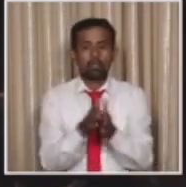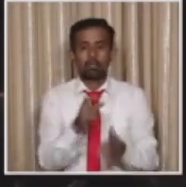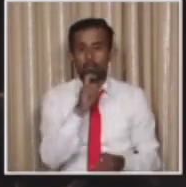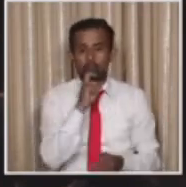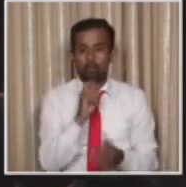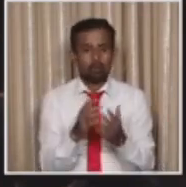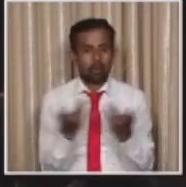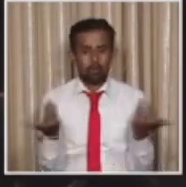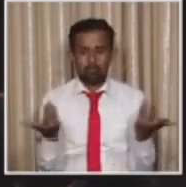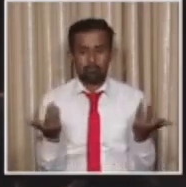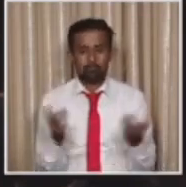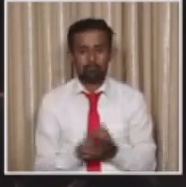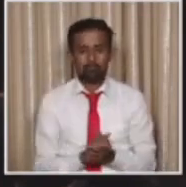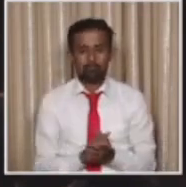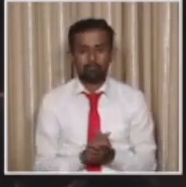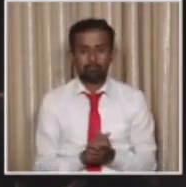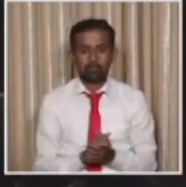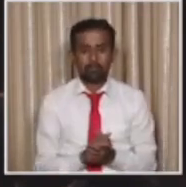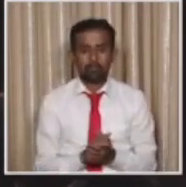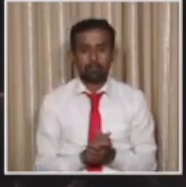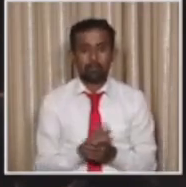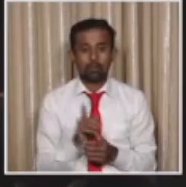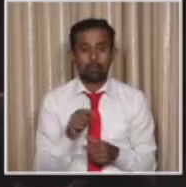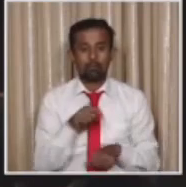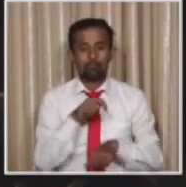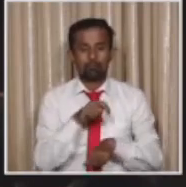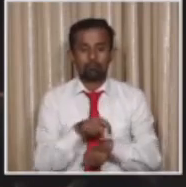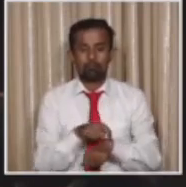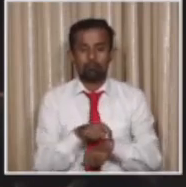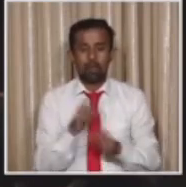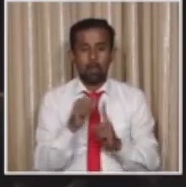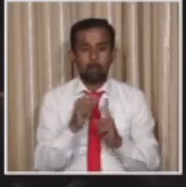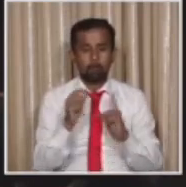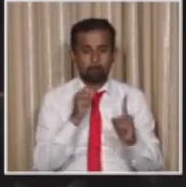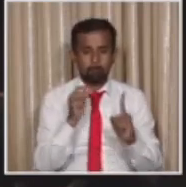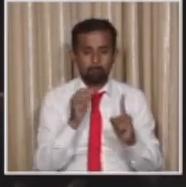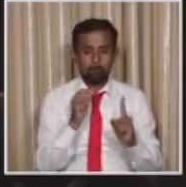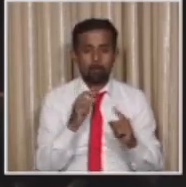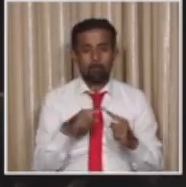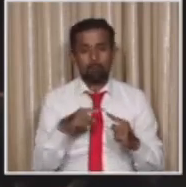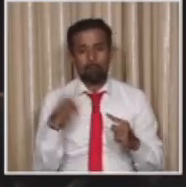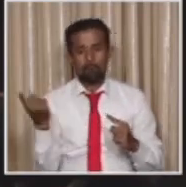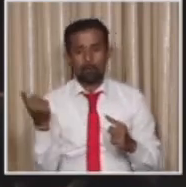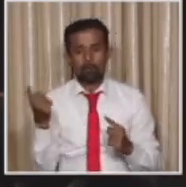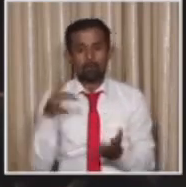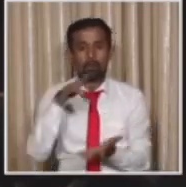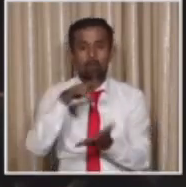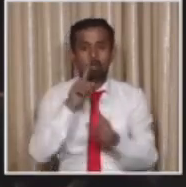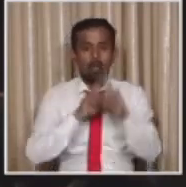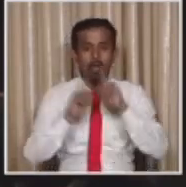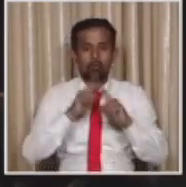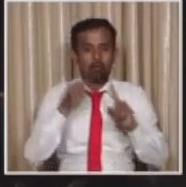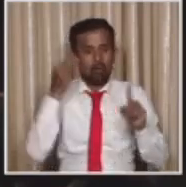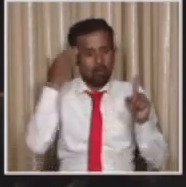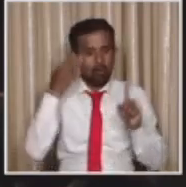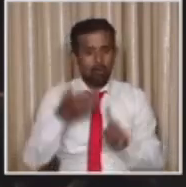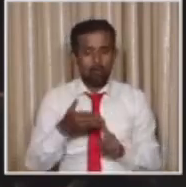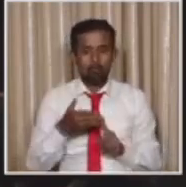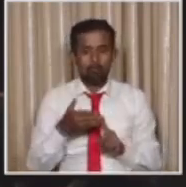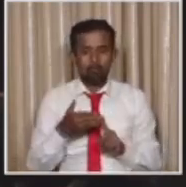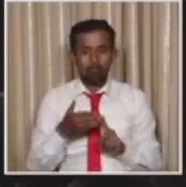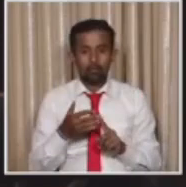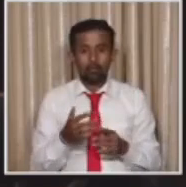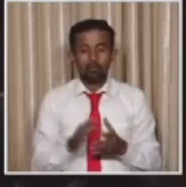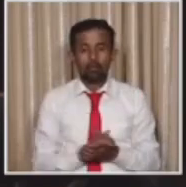මෙතන තියෙන්නේ. ඒ නිසා ඒ වගේ වෙලාවක පාර්ලිමේන්තුවක හෝ වෙනත් ස්ථානයක කතා කරපු කාරණා පිළිබඳව ඒ